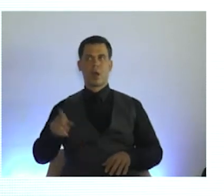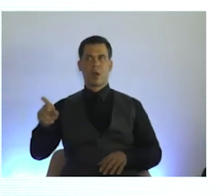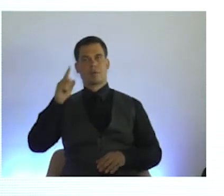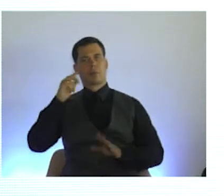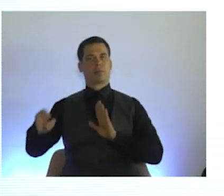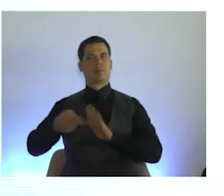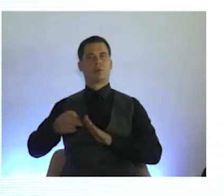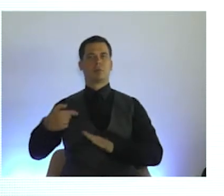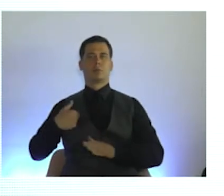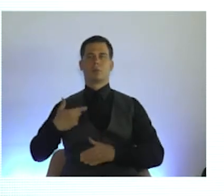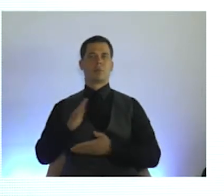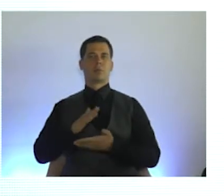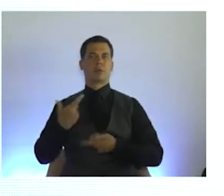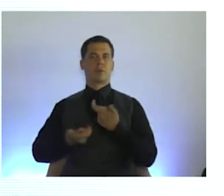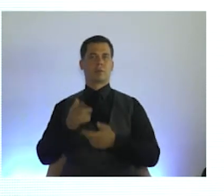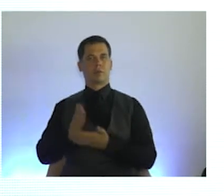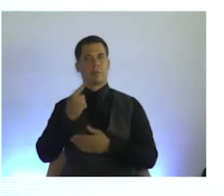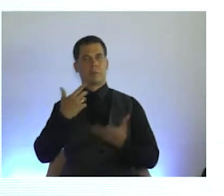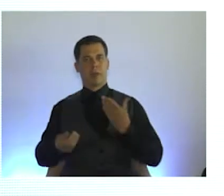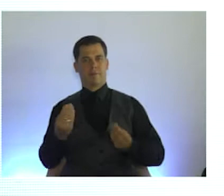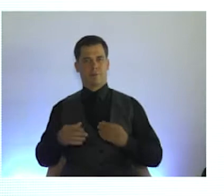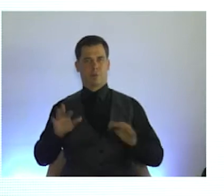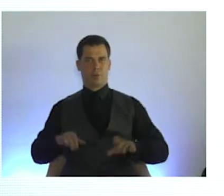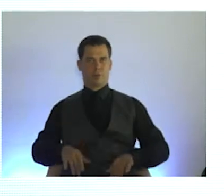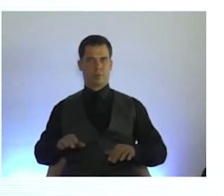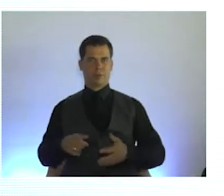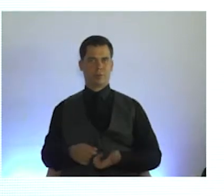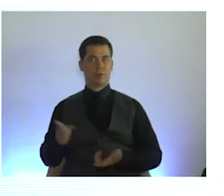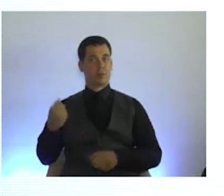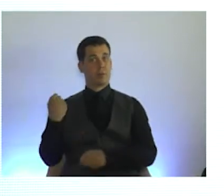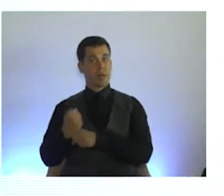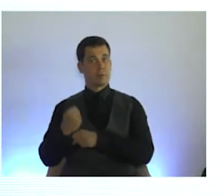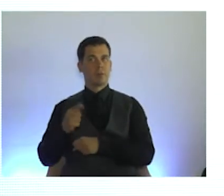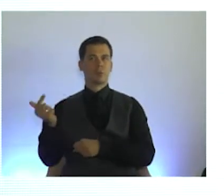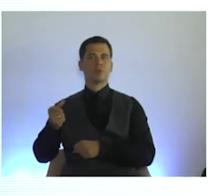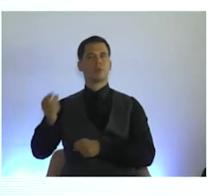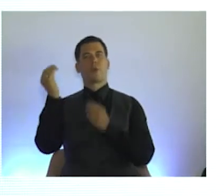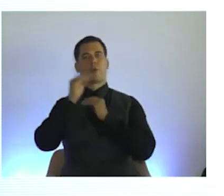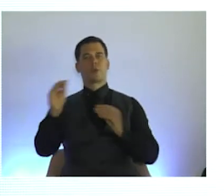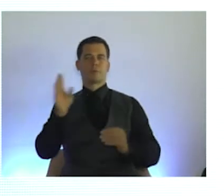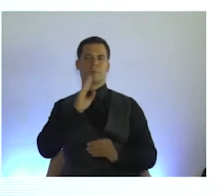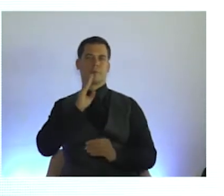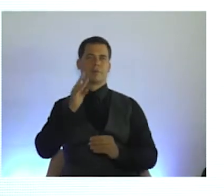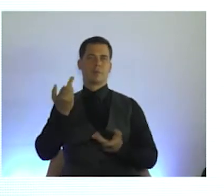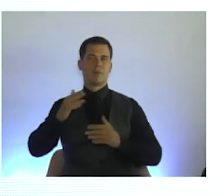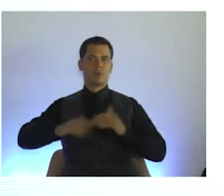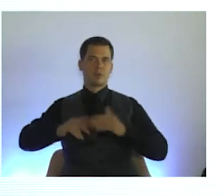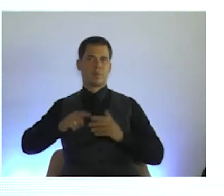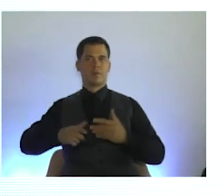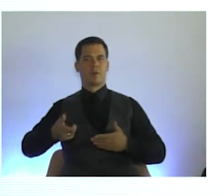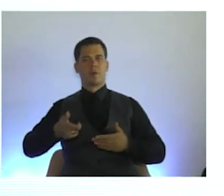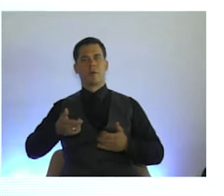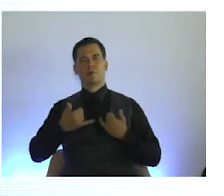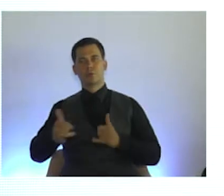wielu z nas także funkcjonuje, tak? Że praca to jest bardziej ta z tego ogłoszenia, które wspomniałem, niż ta, którą wykonujemy